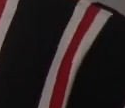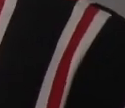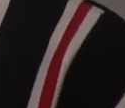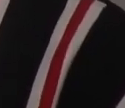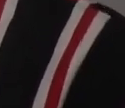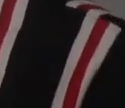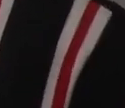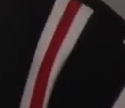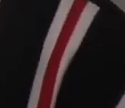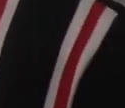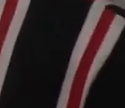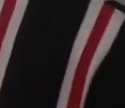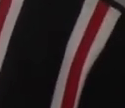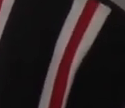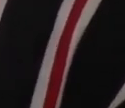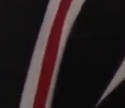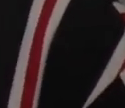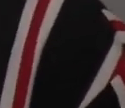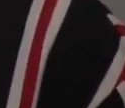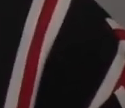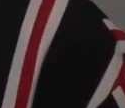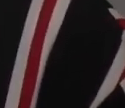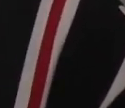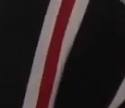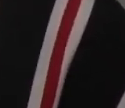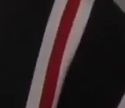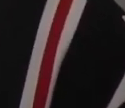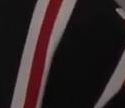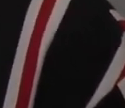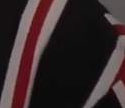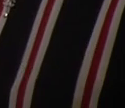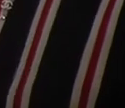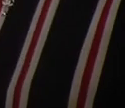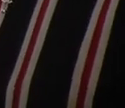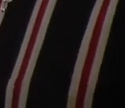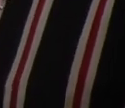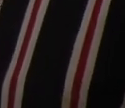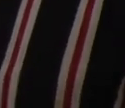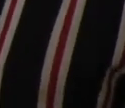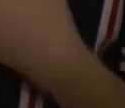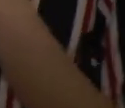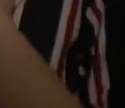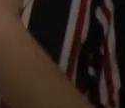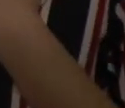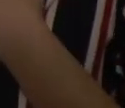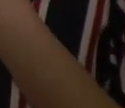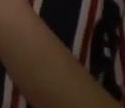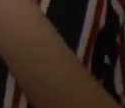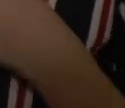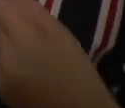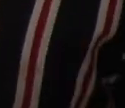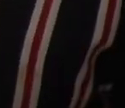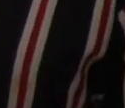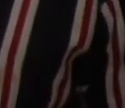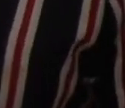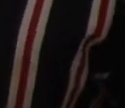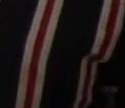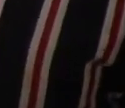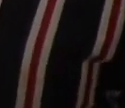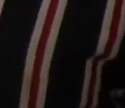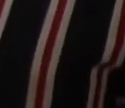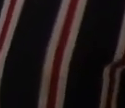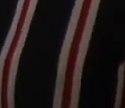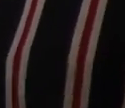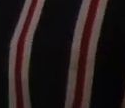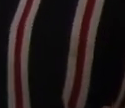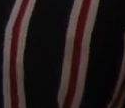na, ay, normal na clothing line lang pala siya. Katulad lang pala siya na mga ine-endorse ko na shirt. And yun po yung mali ko kasi hindi ako aware na sobrang mabibig